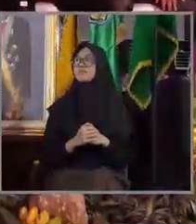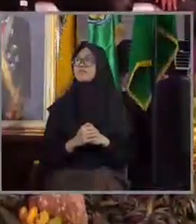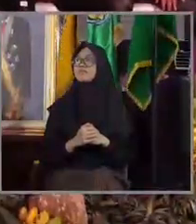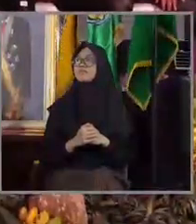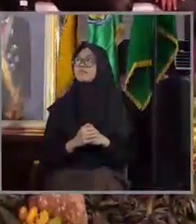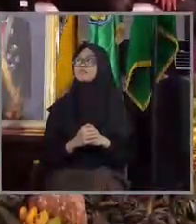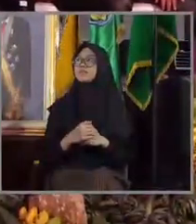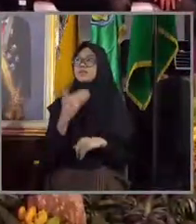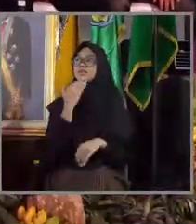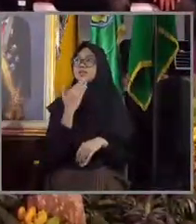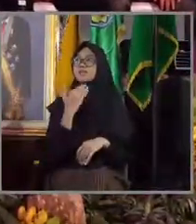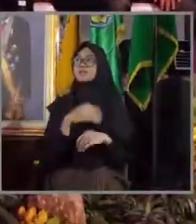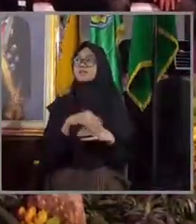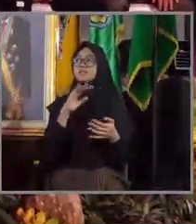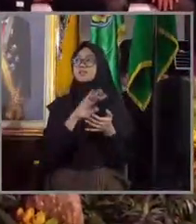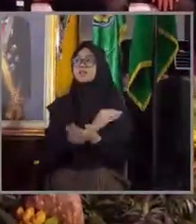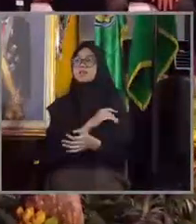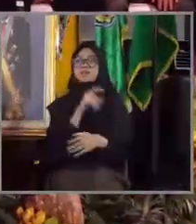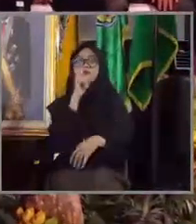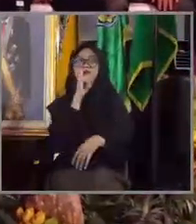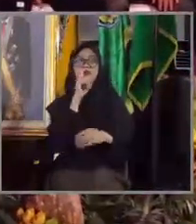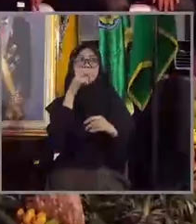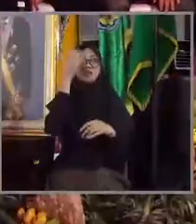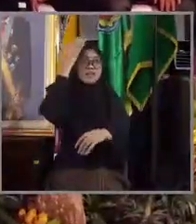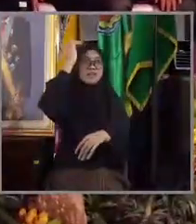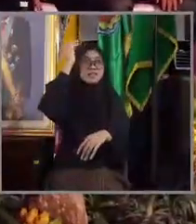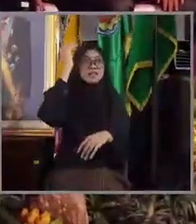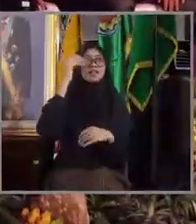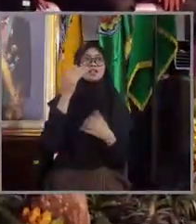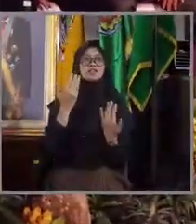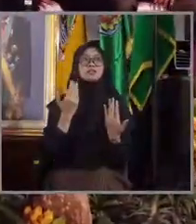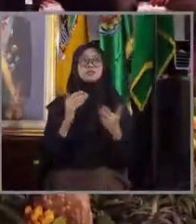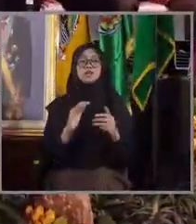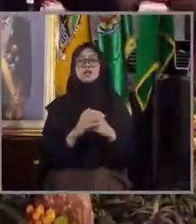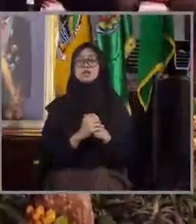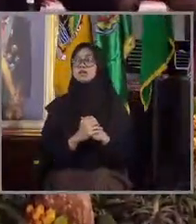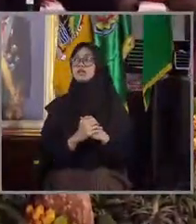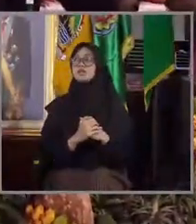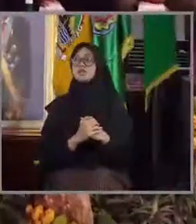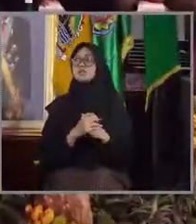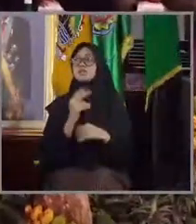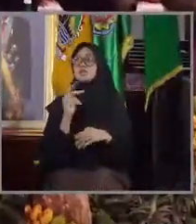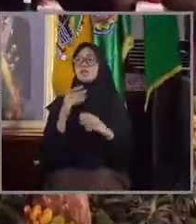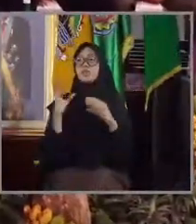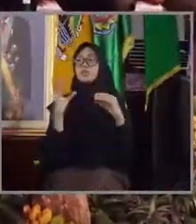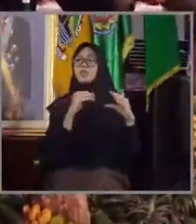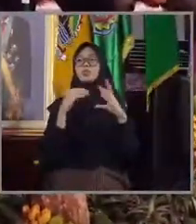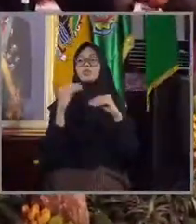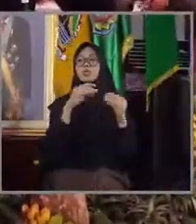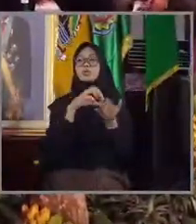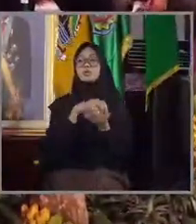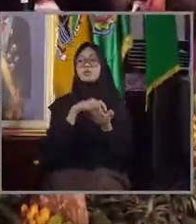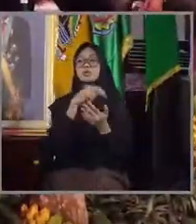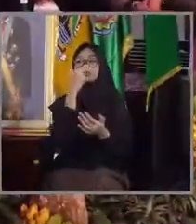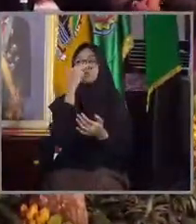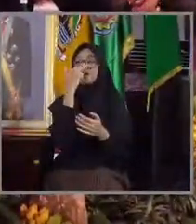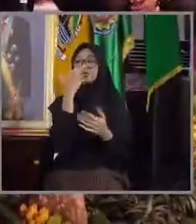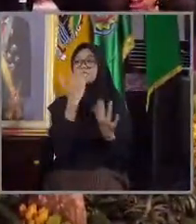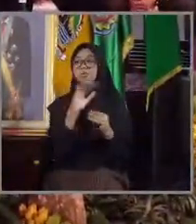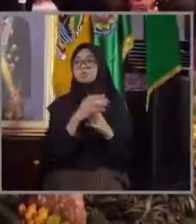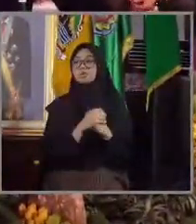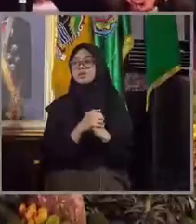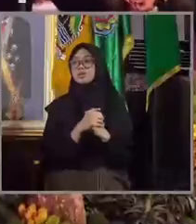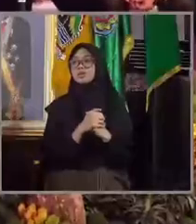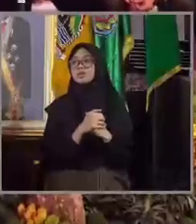atas kesempatannya Mas gazar ini kemarin dari ketika kita ngobrol di Bandung Kemudian bertemu dengan jaringan di Indonesian creative